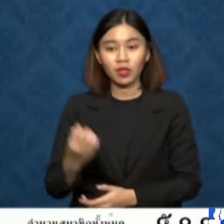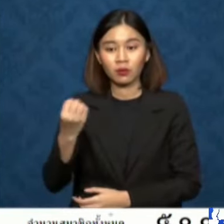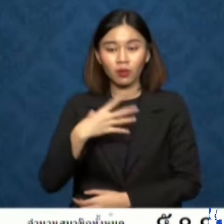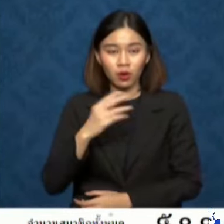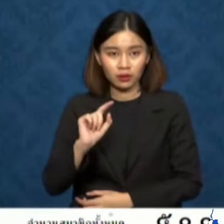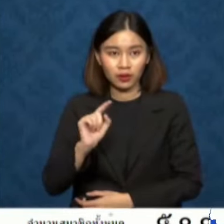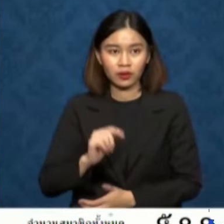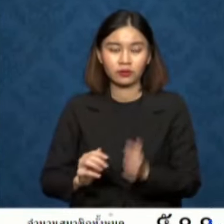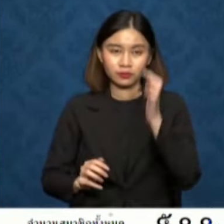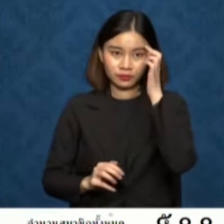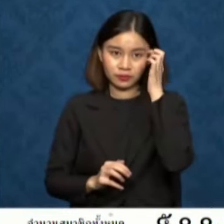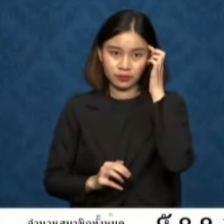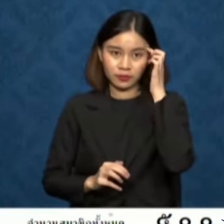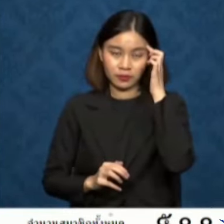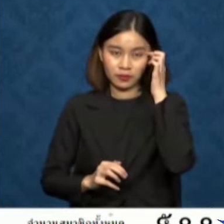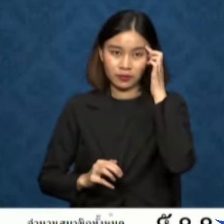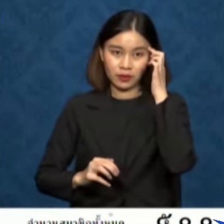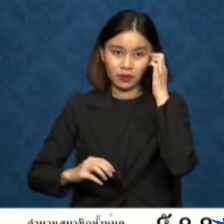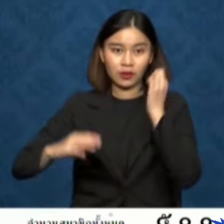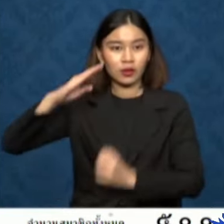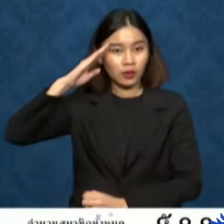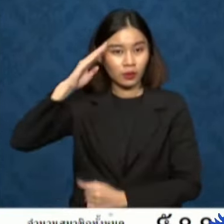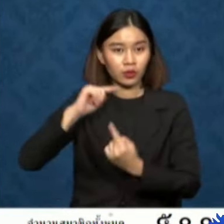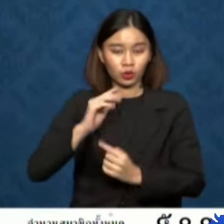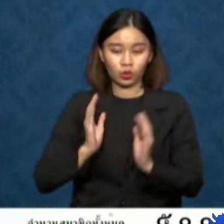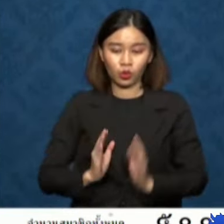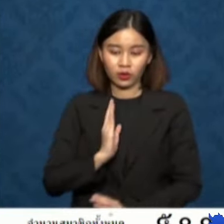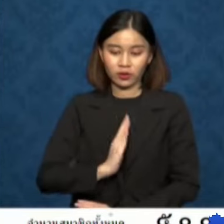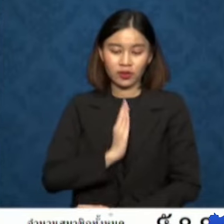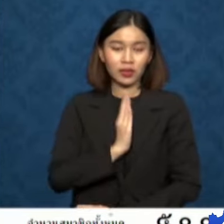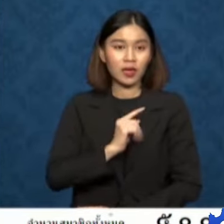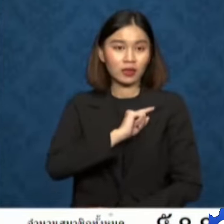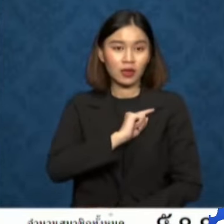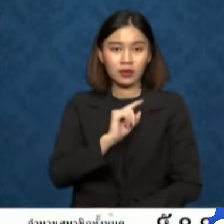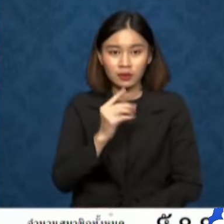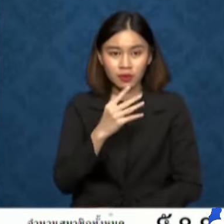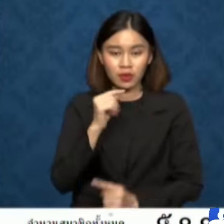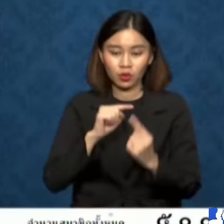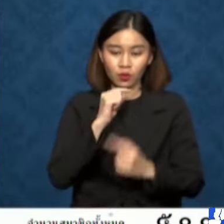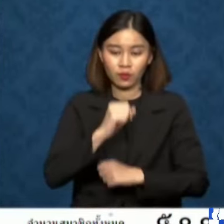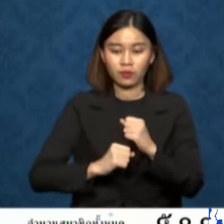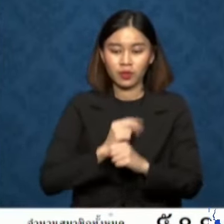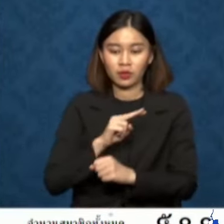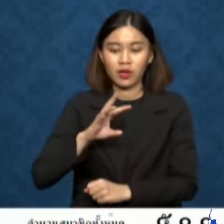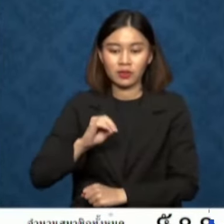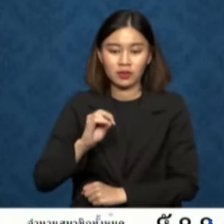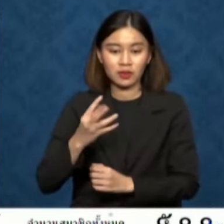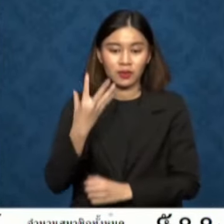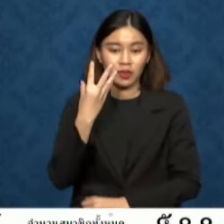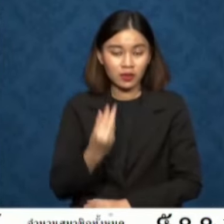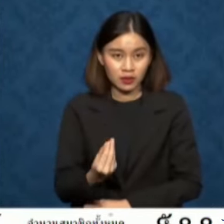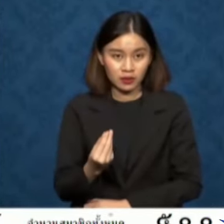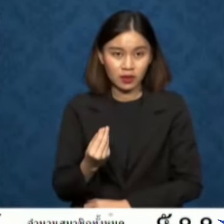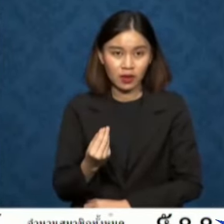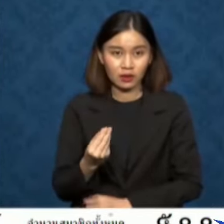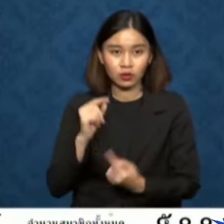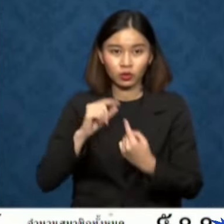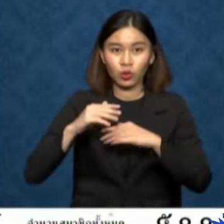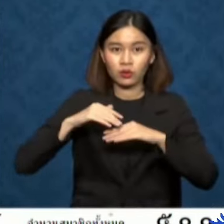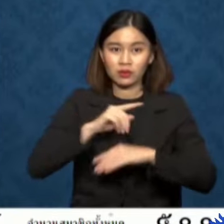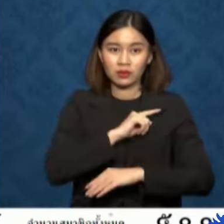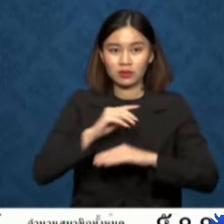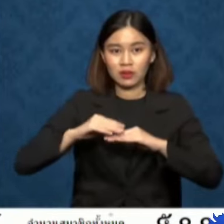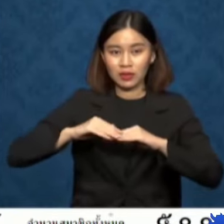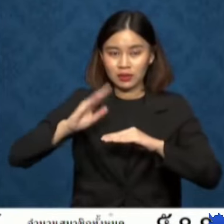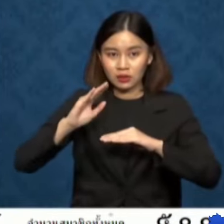ฮะนายพลที่อยู่ในแด่งคู่ทรงคุณวุฒิที่ไม่มีหน้าที่ในปี 2570จะเหลือจำนวนนายพลที่เกิน